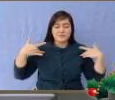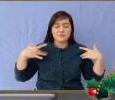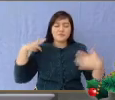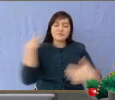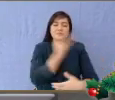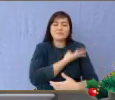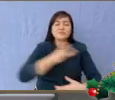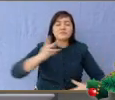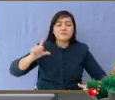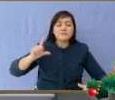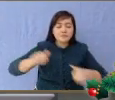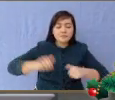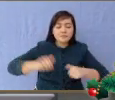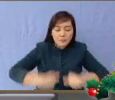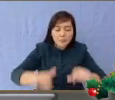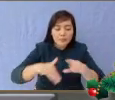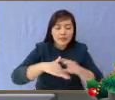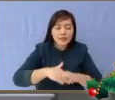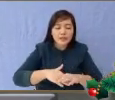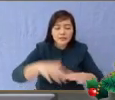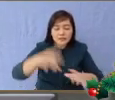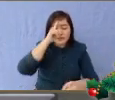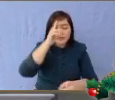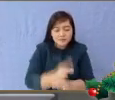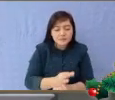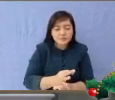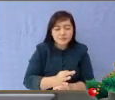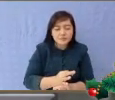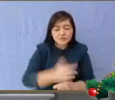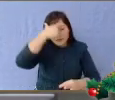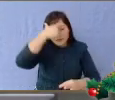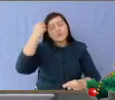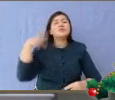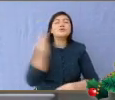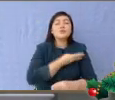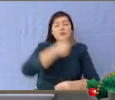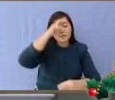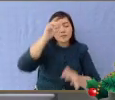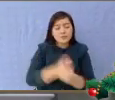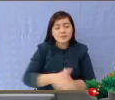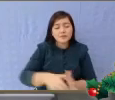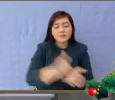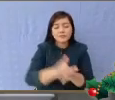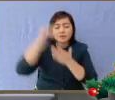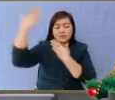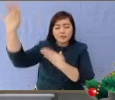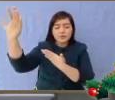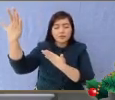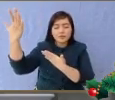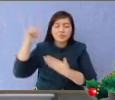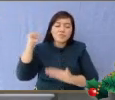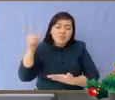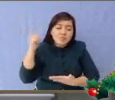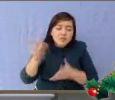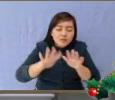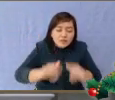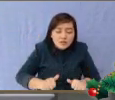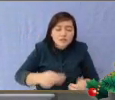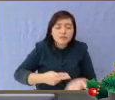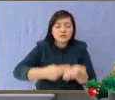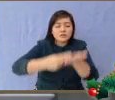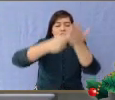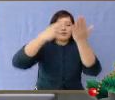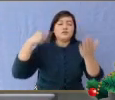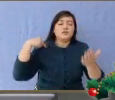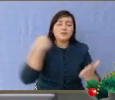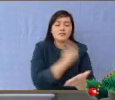pananampalataya sapagkat naniniwala po kami na kaya nyo po kaming tulungan. Wala na pong ibang persona na pwedeng tumulong sa amin sa panahon ngayon maliban na po sa